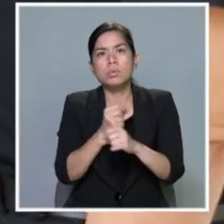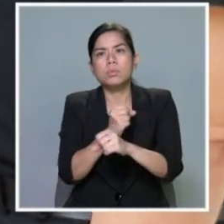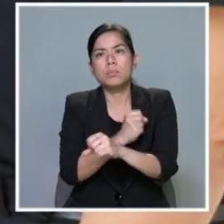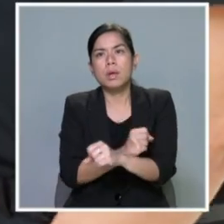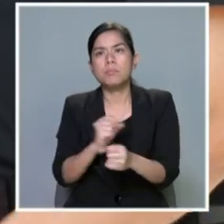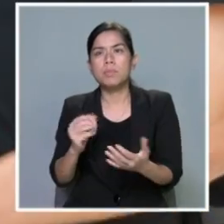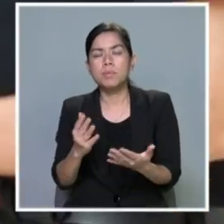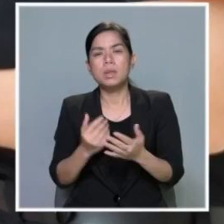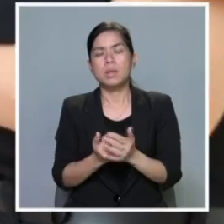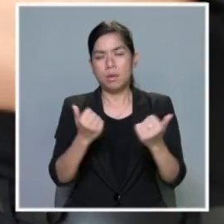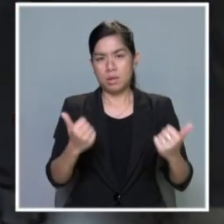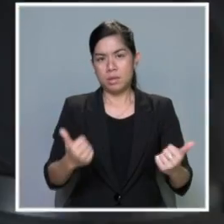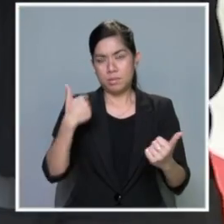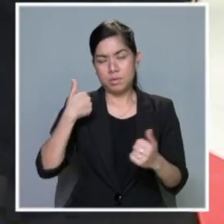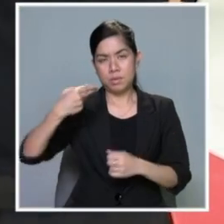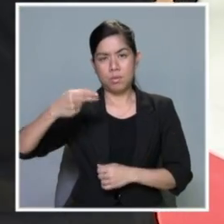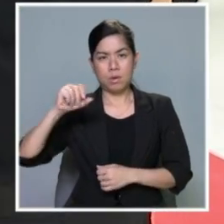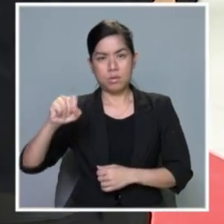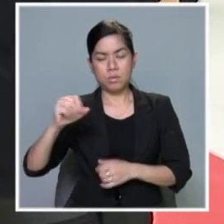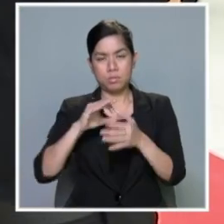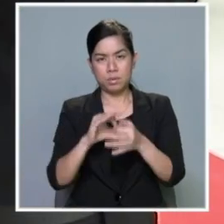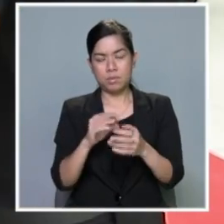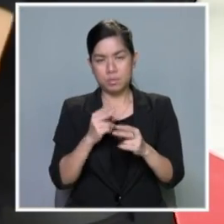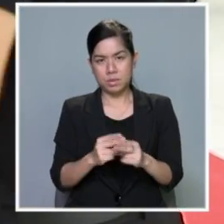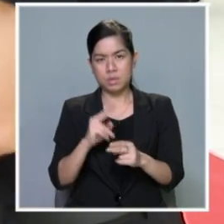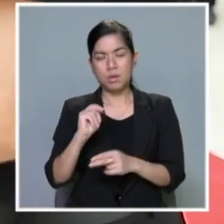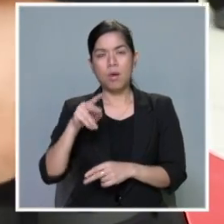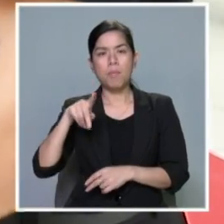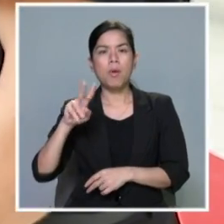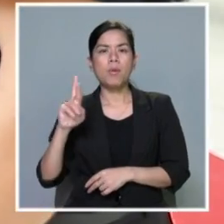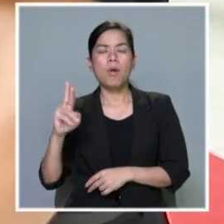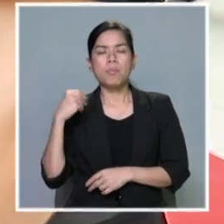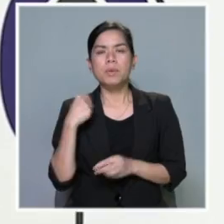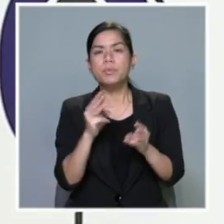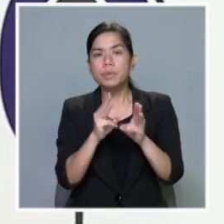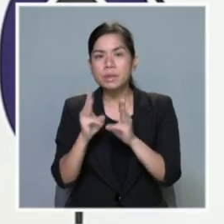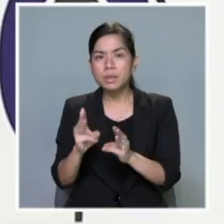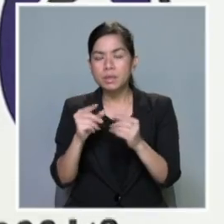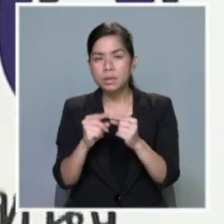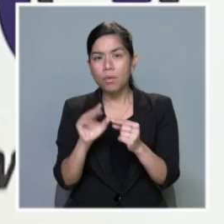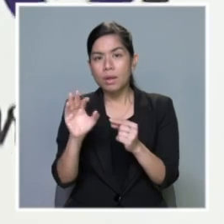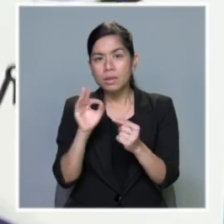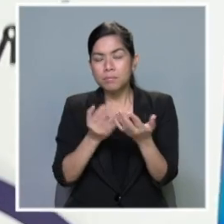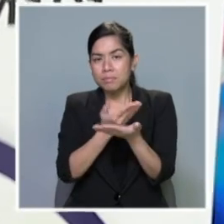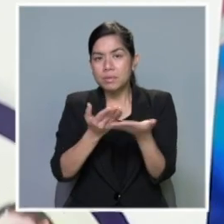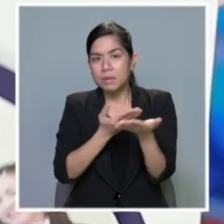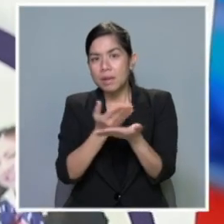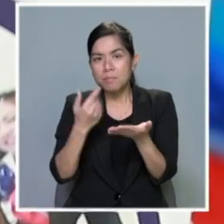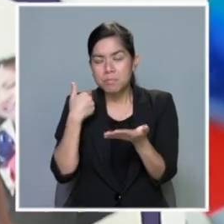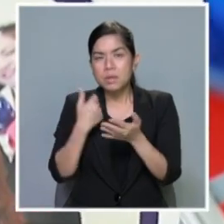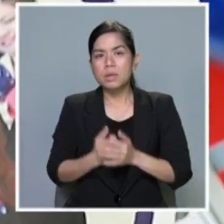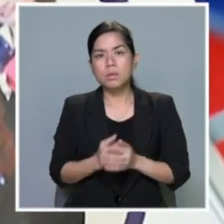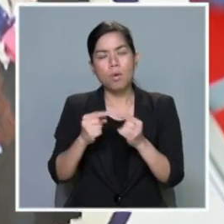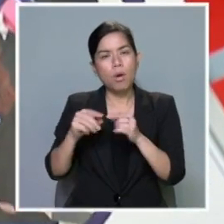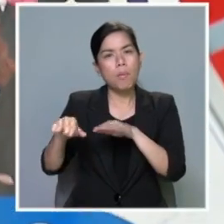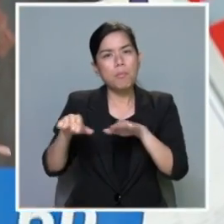านักบริหารการเปลี่ยนแปลงรุ่นใหม่หรือนปร.จะเป็นอีกหนึ่งแนวทางในการคัดสรรพัฒนาคนยุคใหม่ให้พร้อมเดินหน้